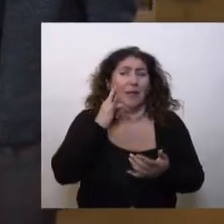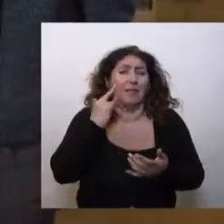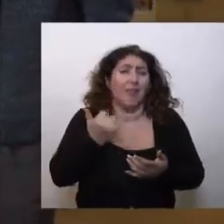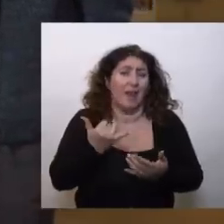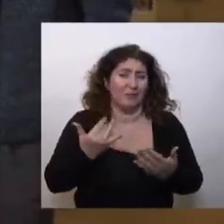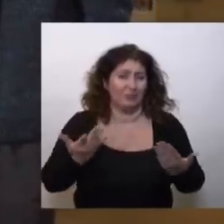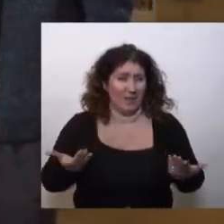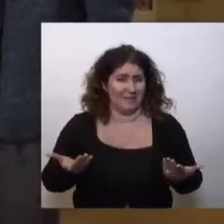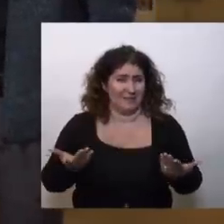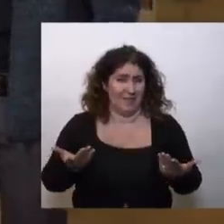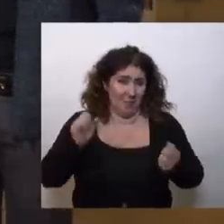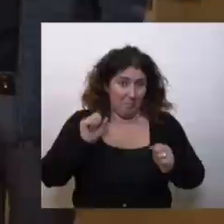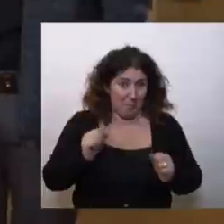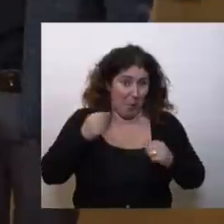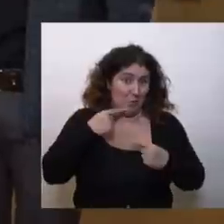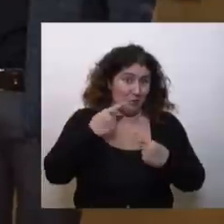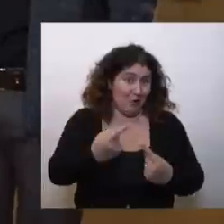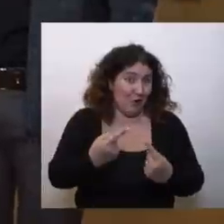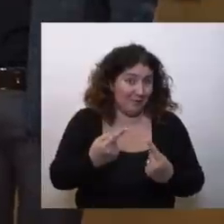perché per